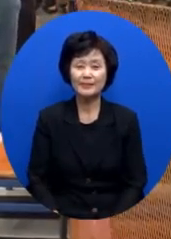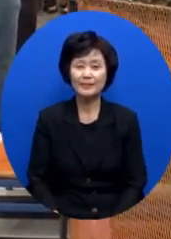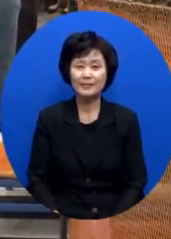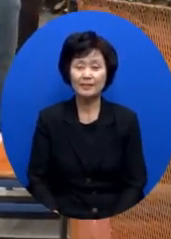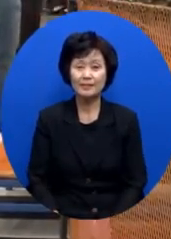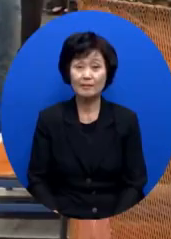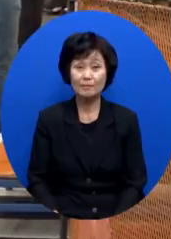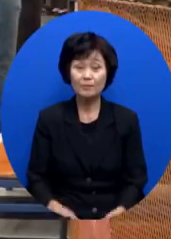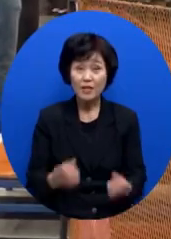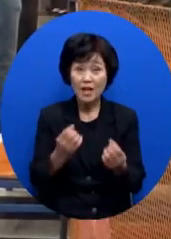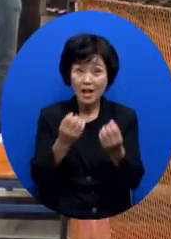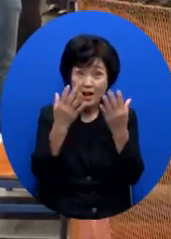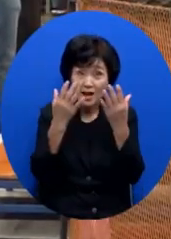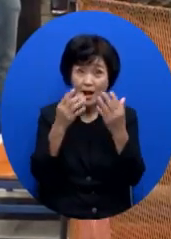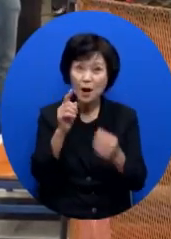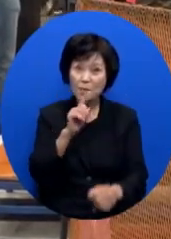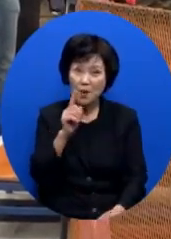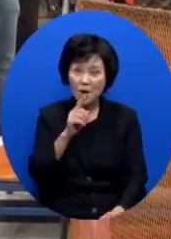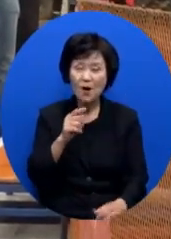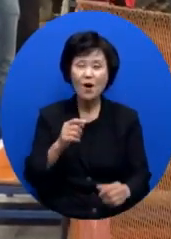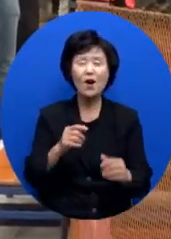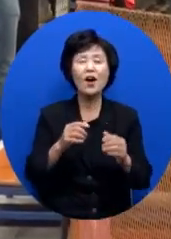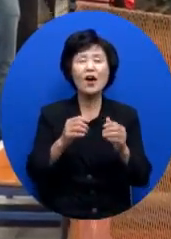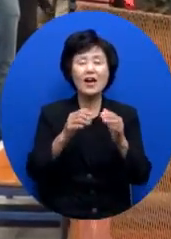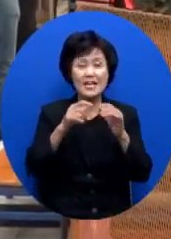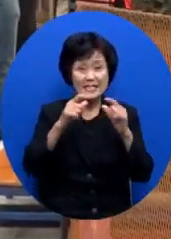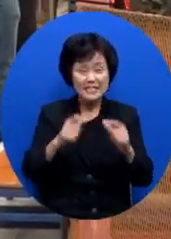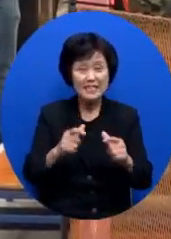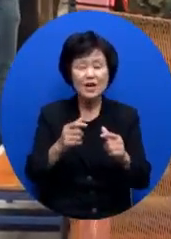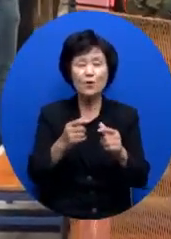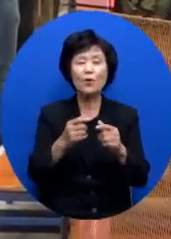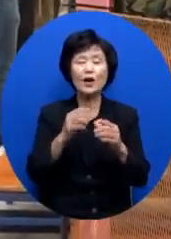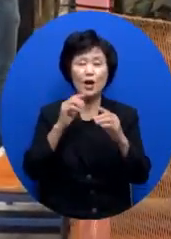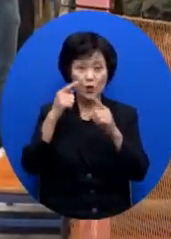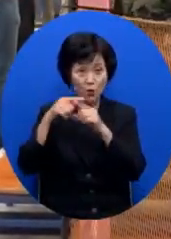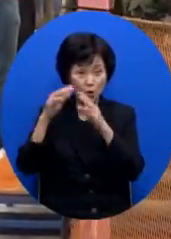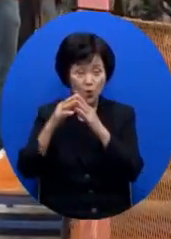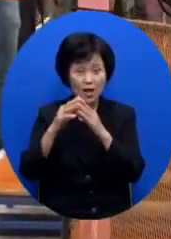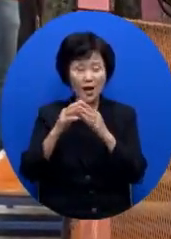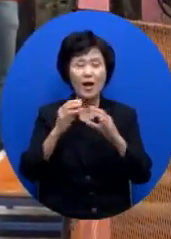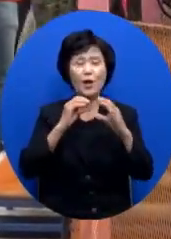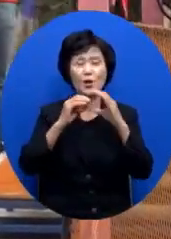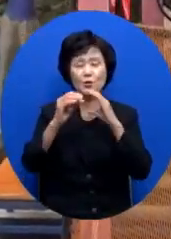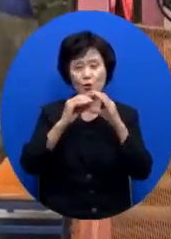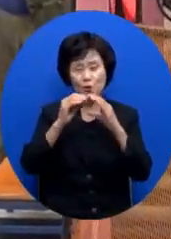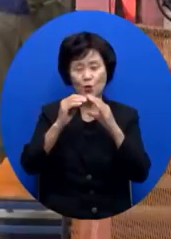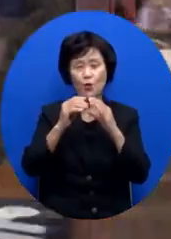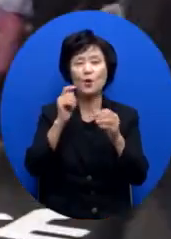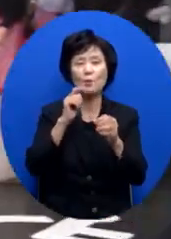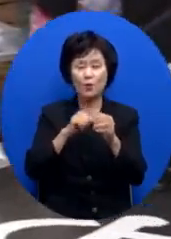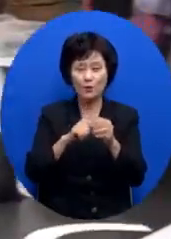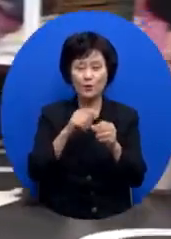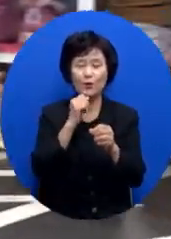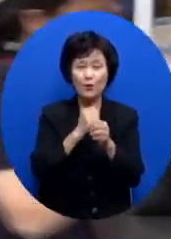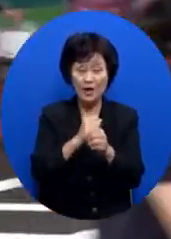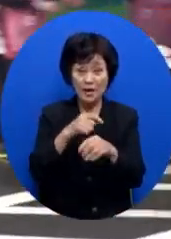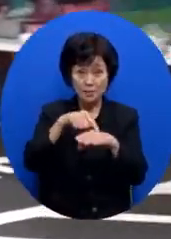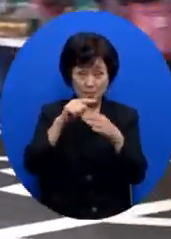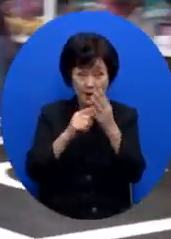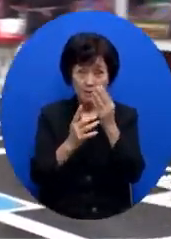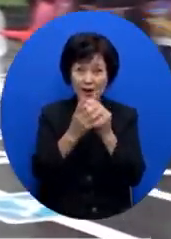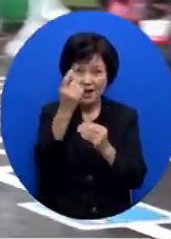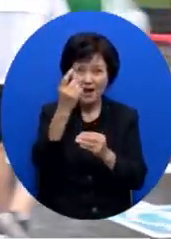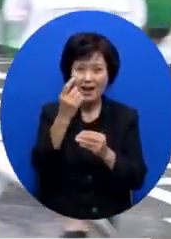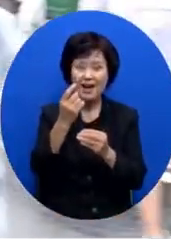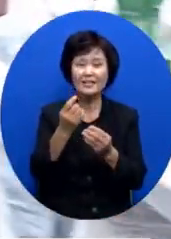네, 이번 행사는 말 그대로 지역사회와 교회가 함께 소통하면서 한 마음을 만들어가자는 대잔치입니다. 궂은 날씨지만